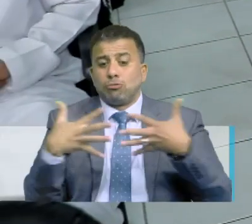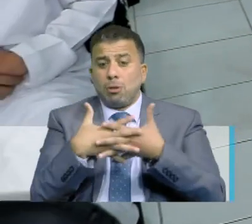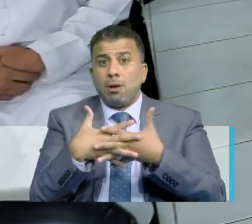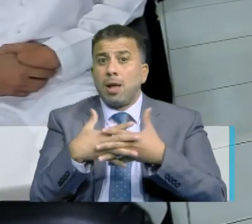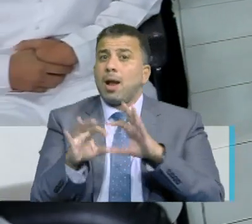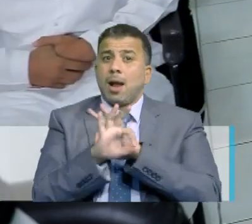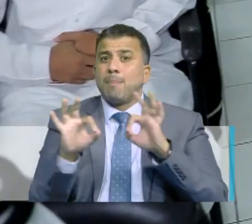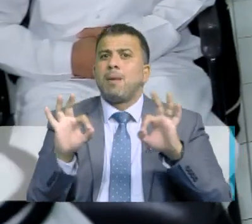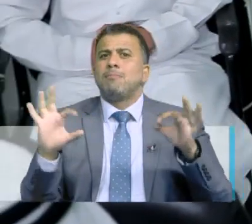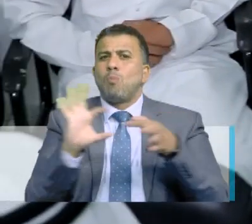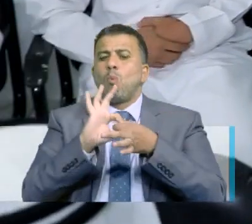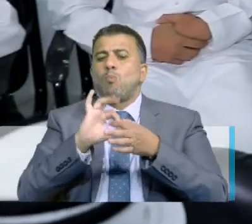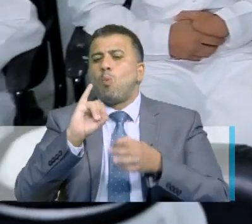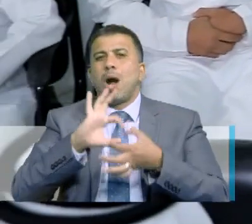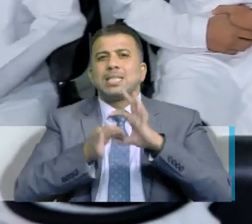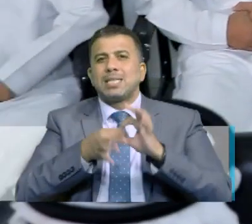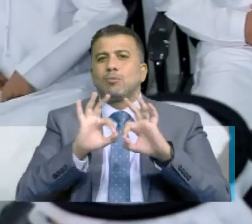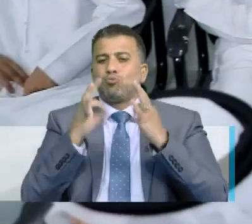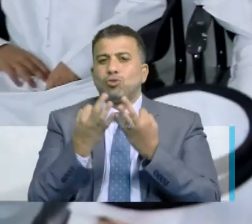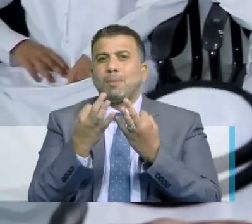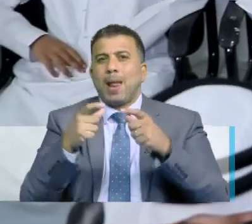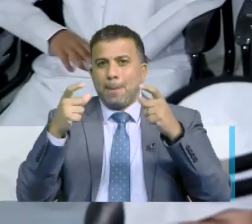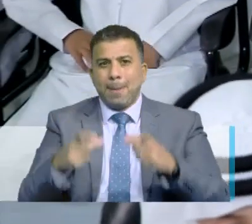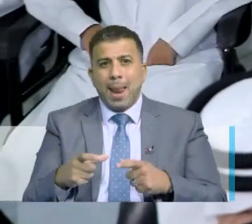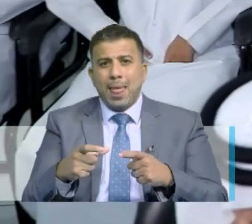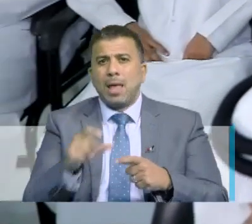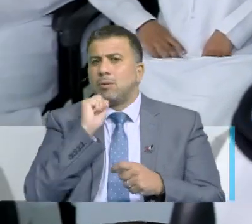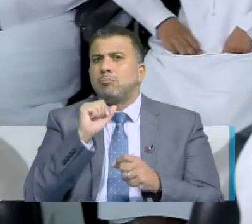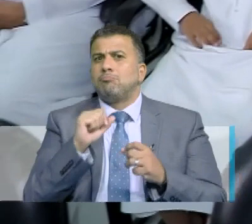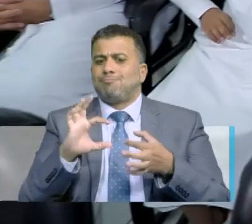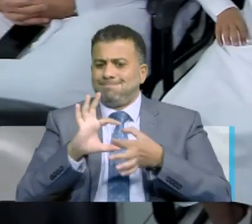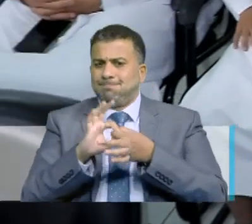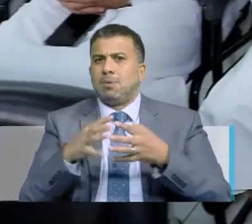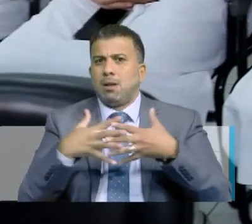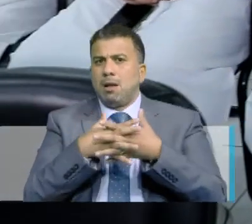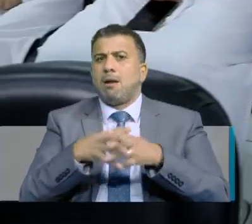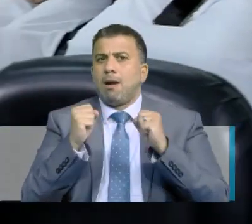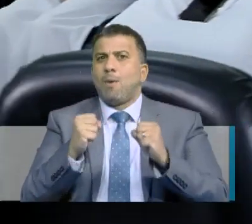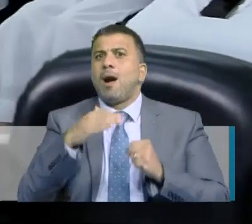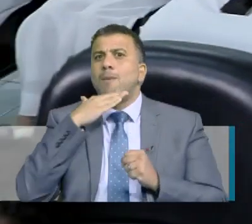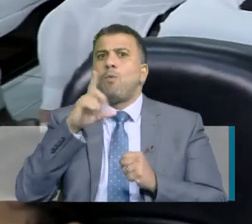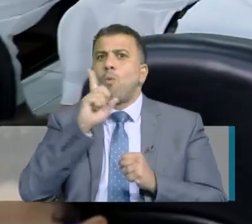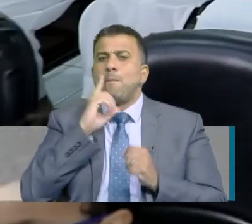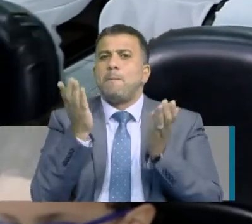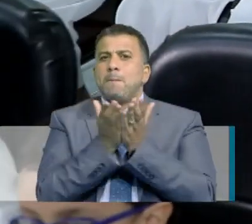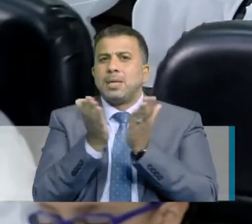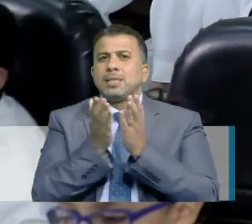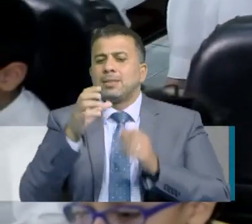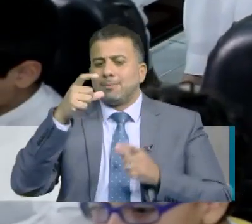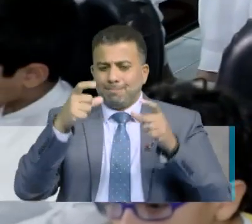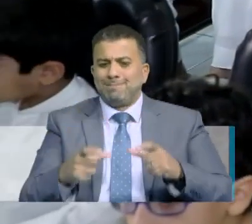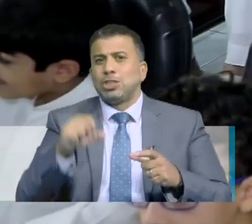الكامله والتكاتف بين مؤسسات المجتمع المحلي وتقويه الرابط بين اولياء الامور ومدارس مدينه